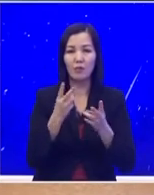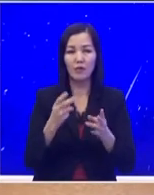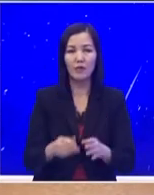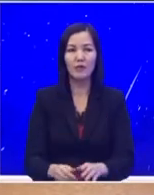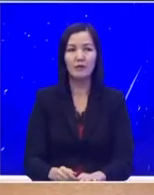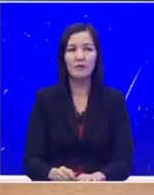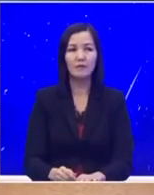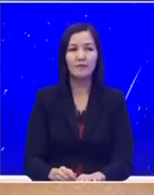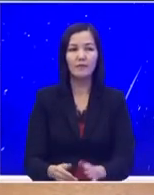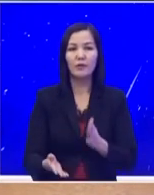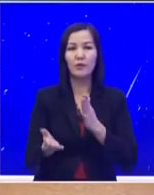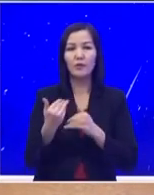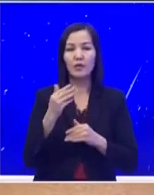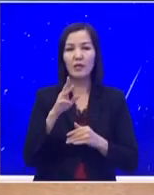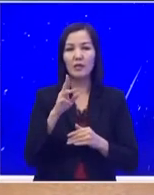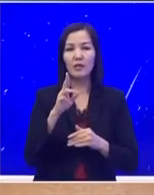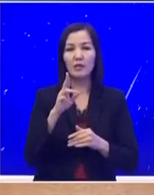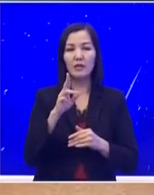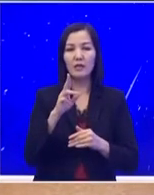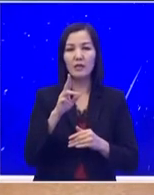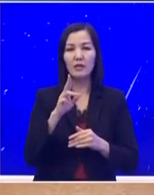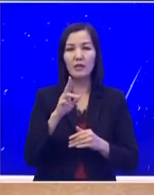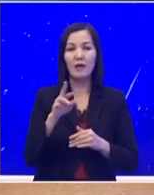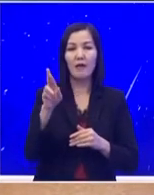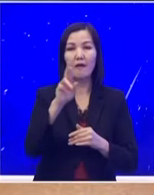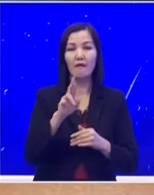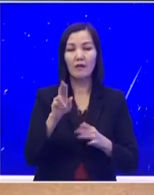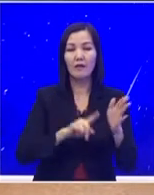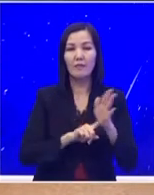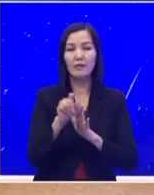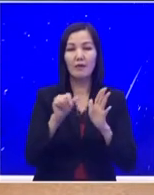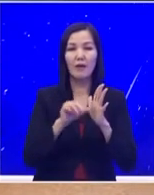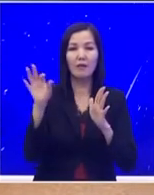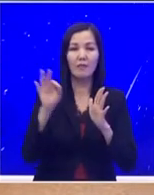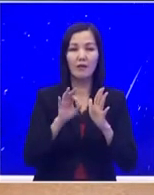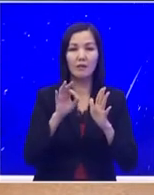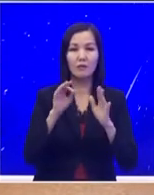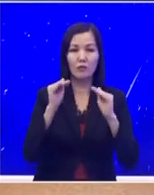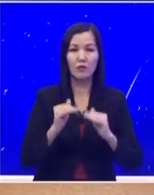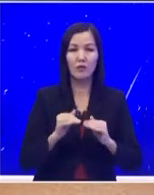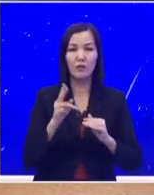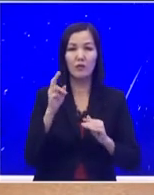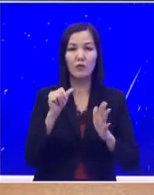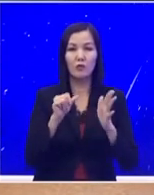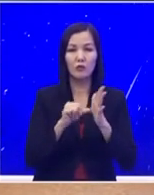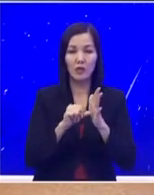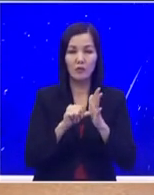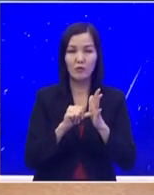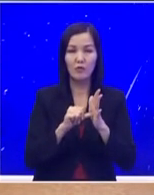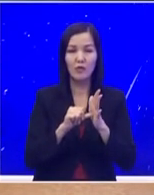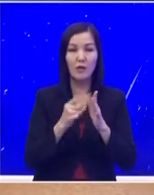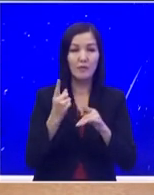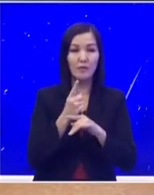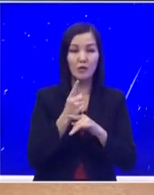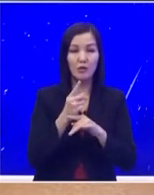өткен қаңтар айында ақпан айымен салыстырғанда 6% төмендеді. 206 болса, ақпан айында, қаңтар